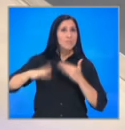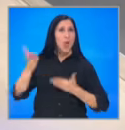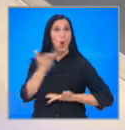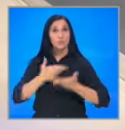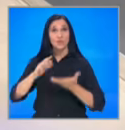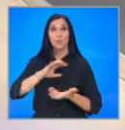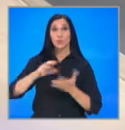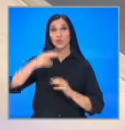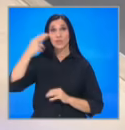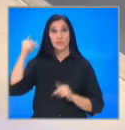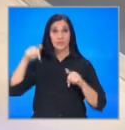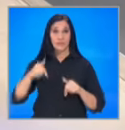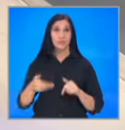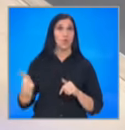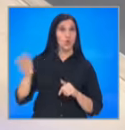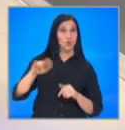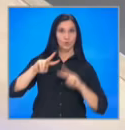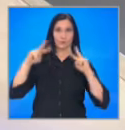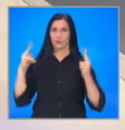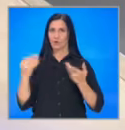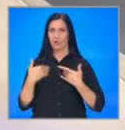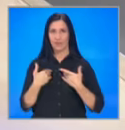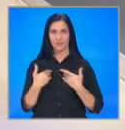теми днес и още в Посвети у нас.